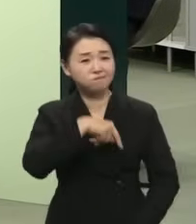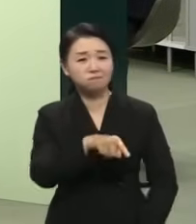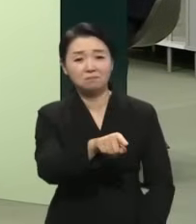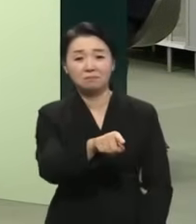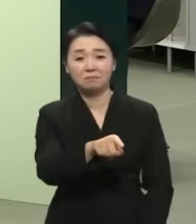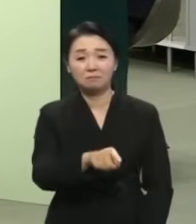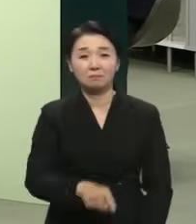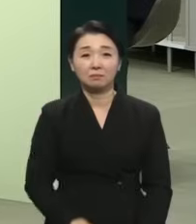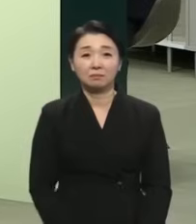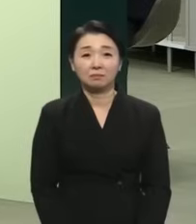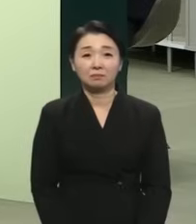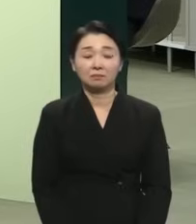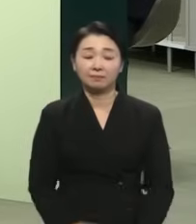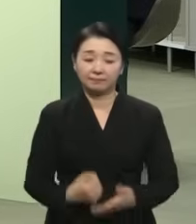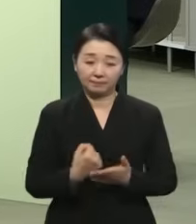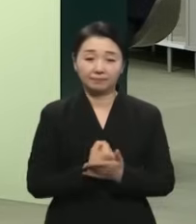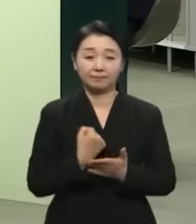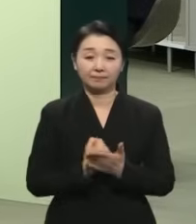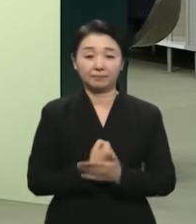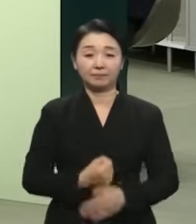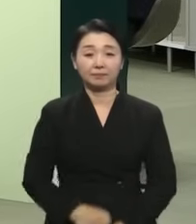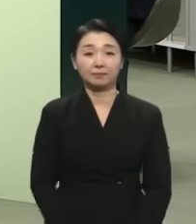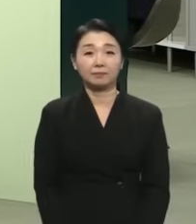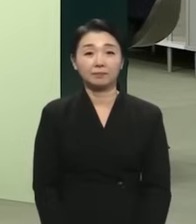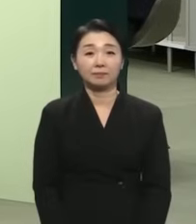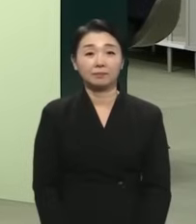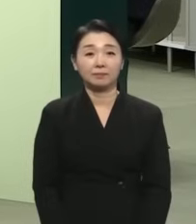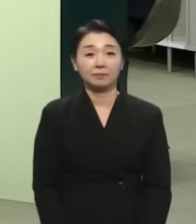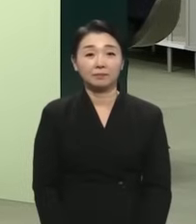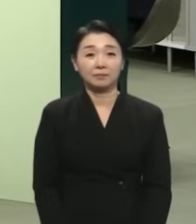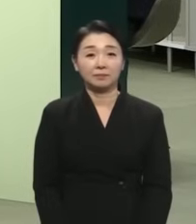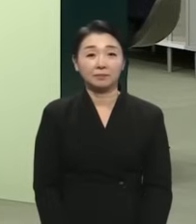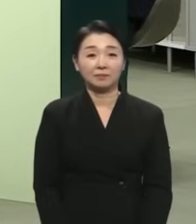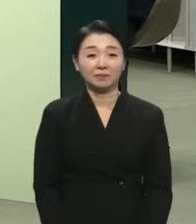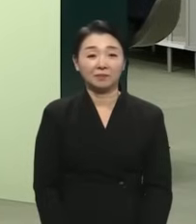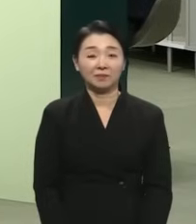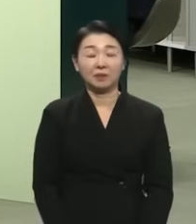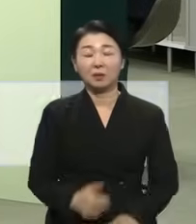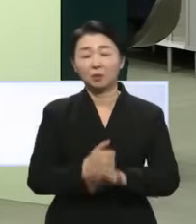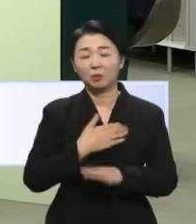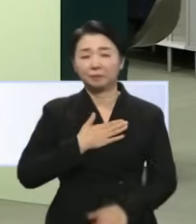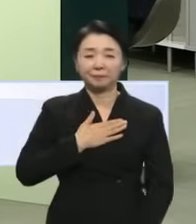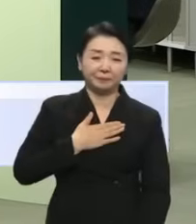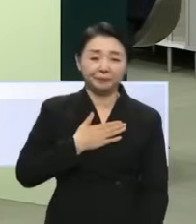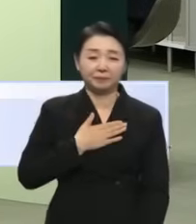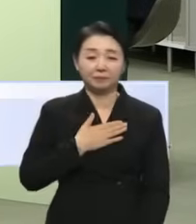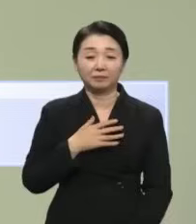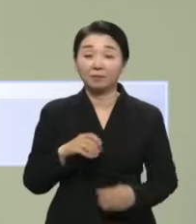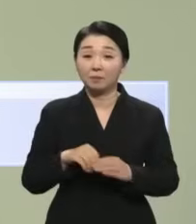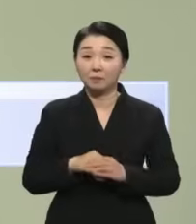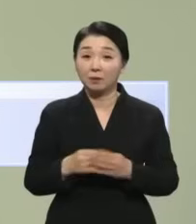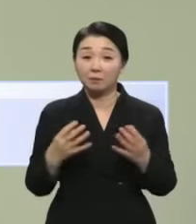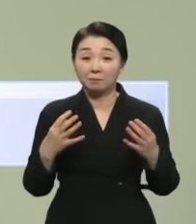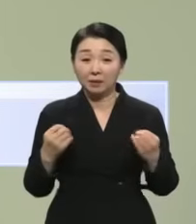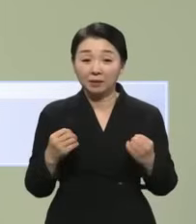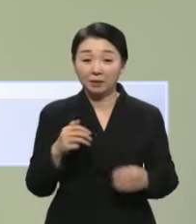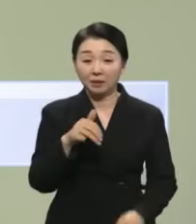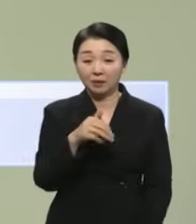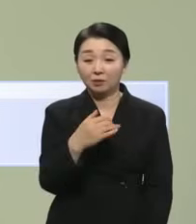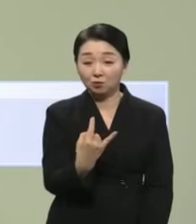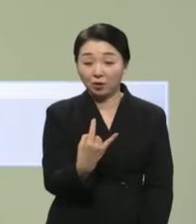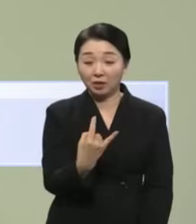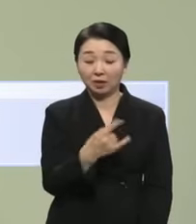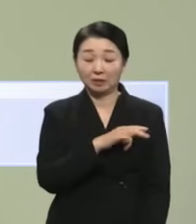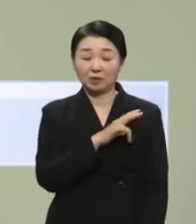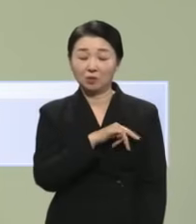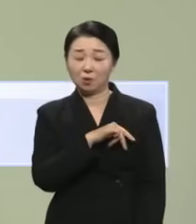할까요 좀 안타깝습니다 예 그러니까 감정적인 성격이 굉장히 좀 많이 담겨 있는 거 같습니다 최강원 는 얼마 전에 의원식당